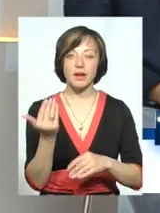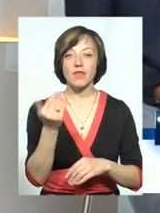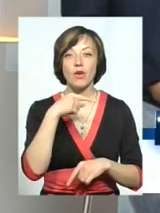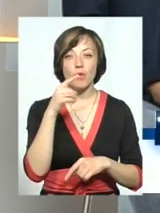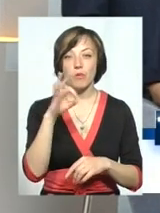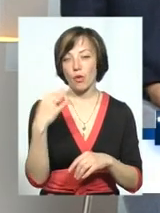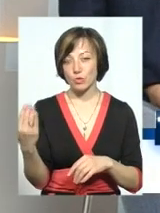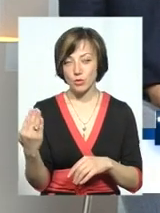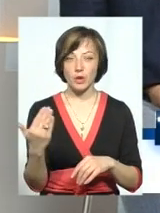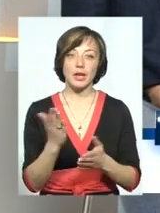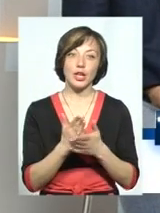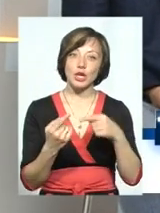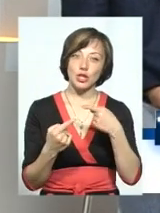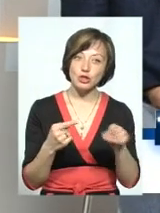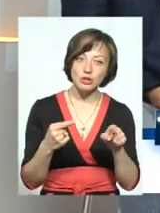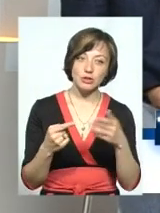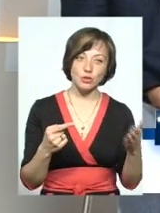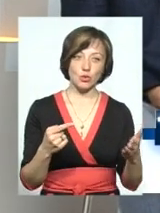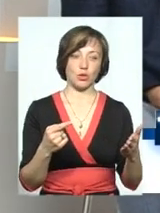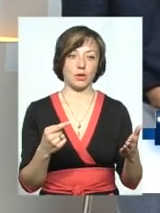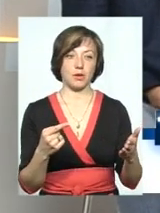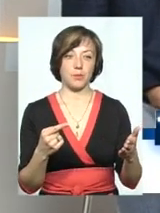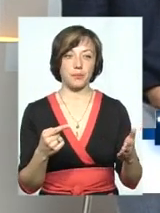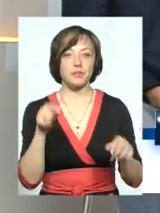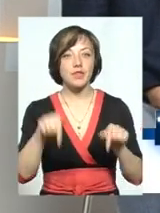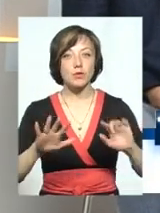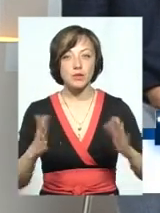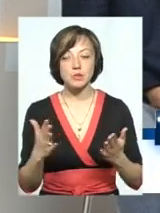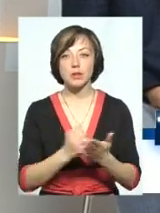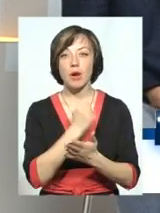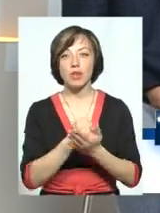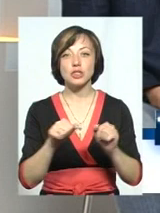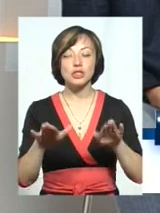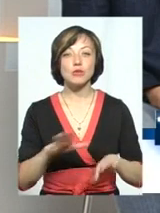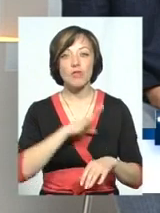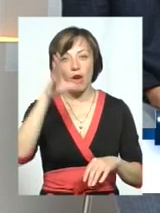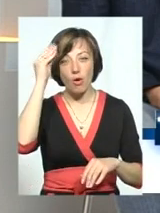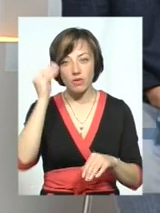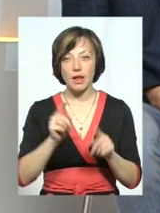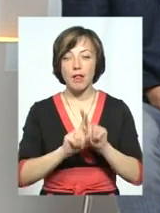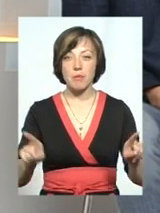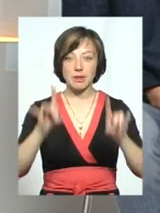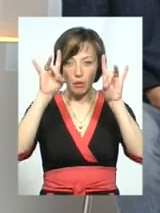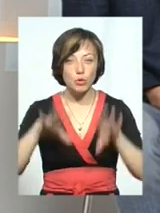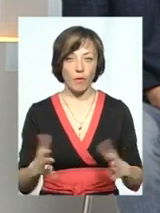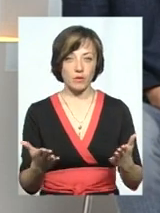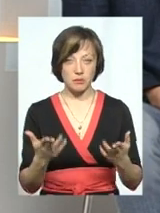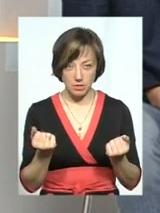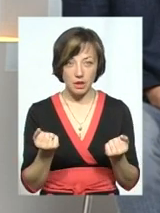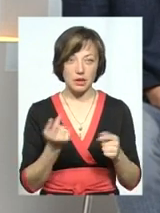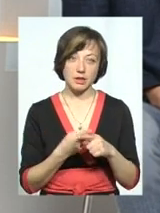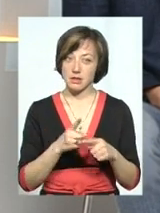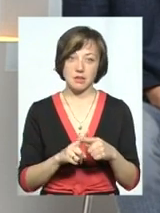про одну сторону медалі. Є інша сторона медалі. Тобто, в даному випадку прийняття цього рішення був врахований якийсь елемент раптовості, так? І